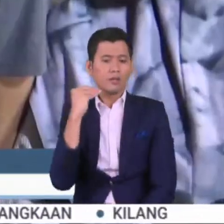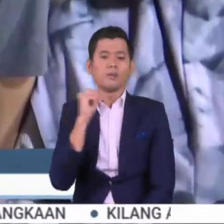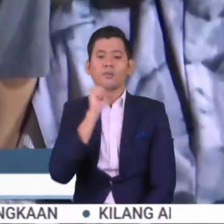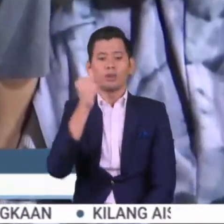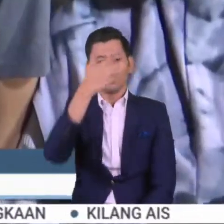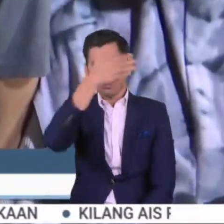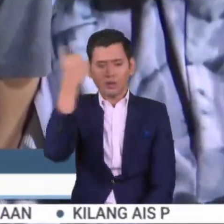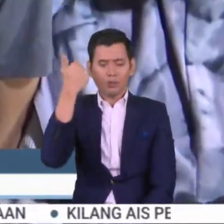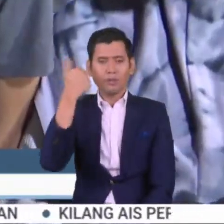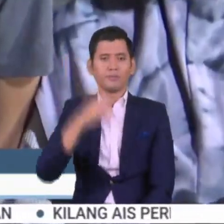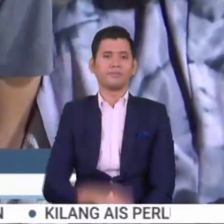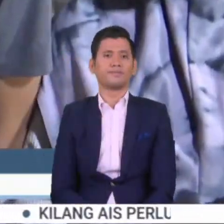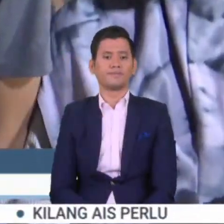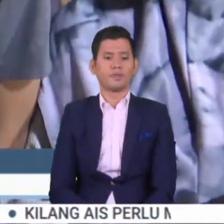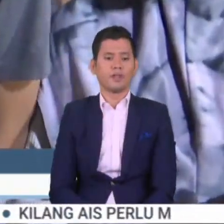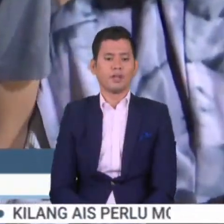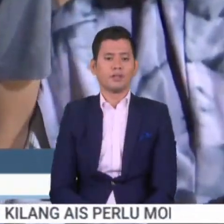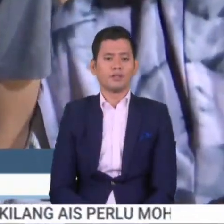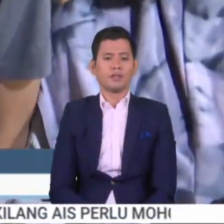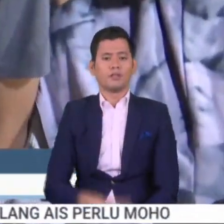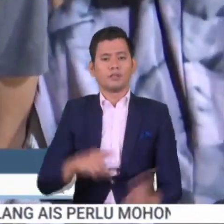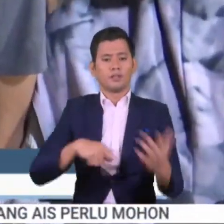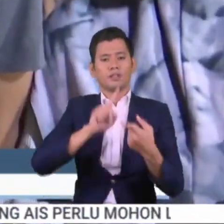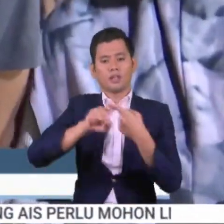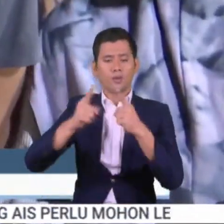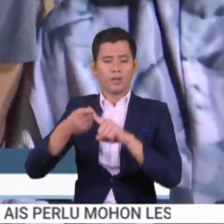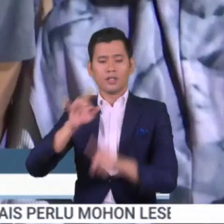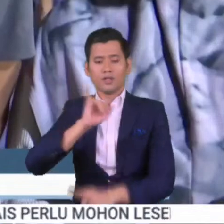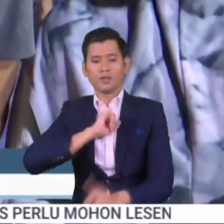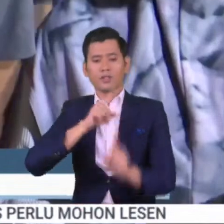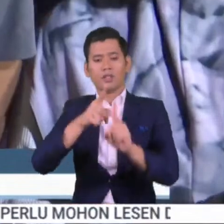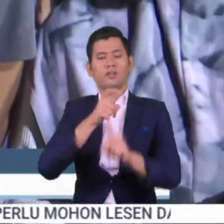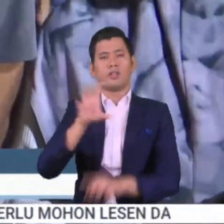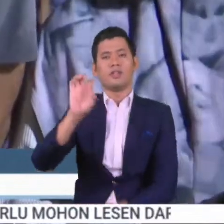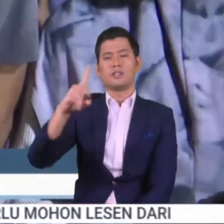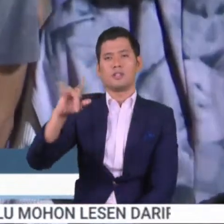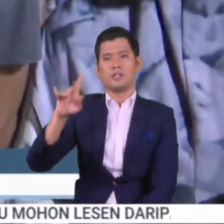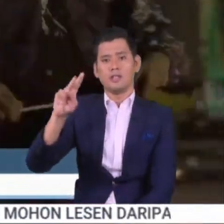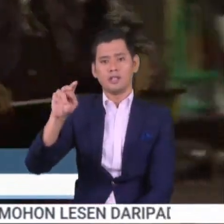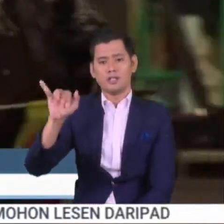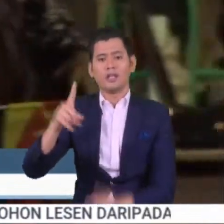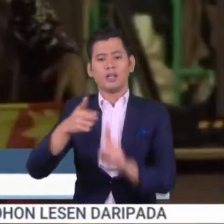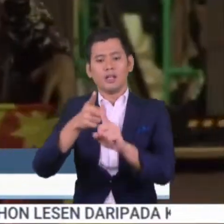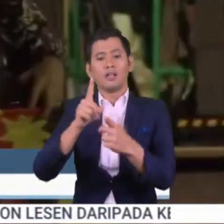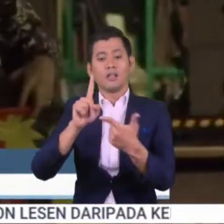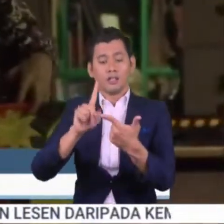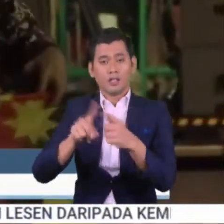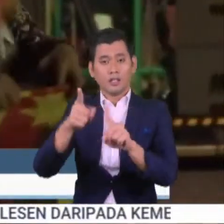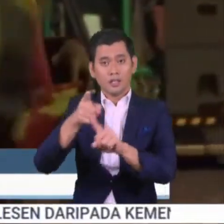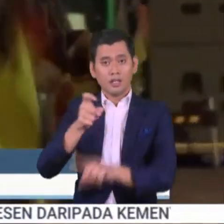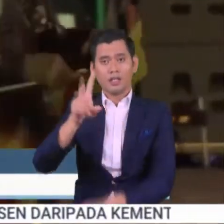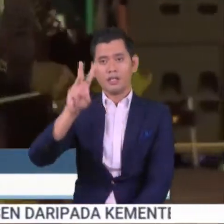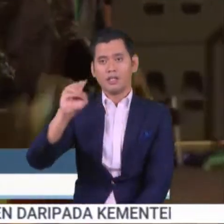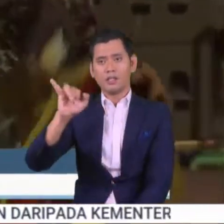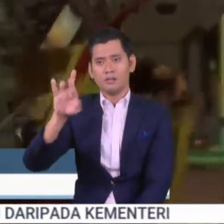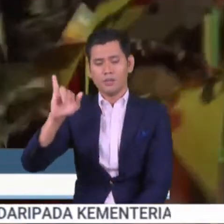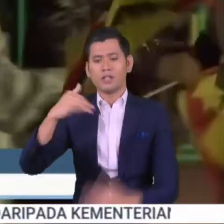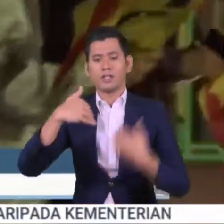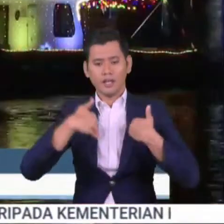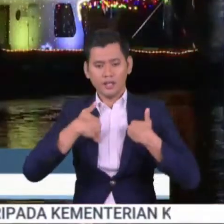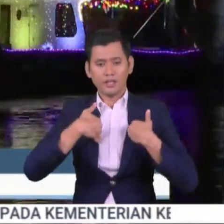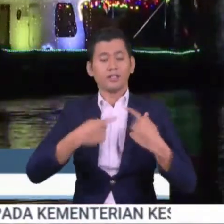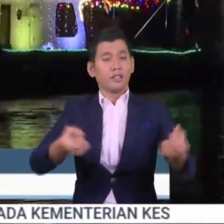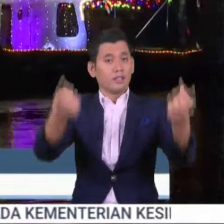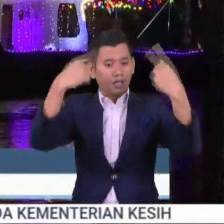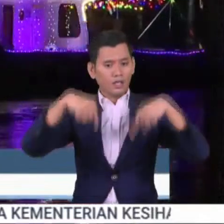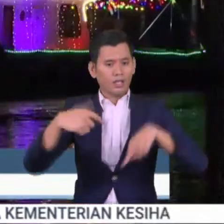lah sebab yang kawan-kawan saya pun daripada Serian, daripada Miri pun ada turun kan. Lepas tu tak